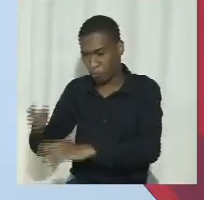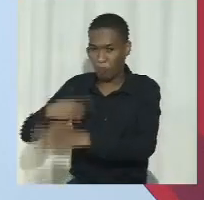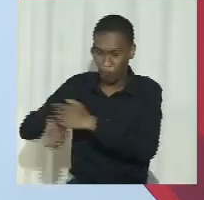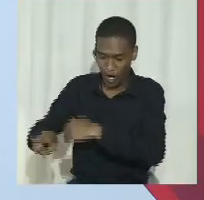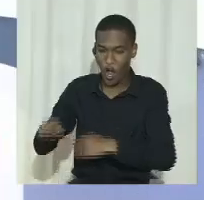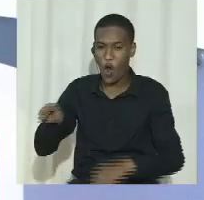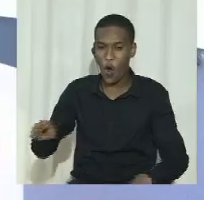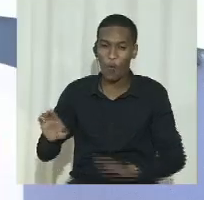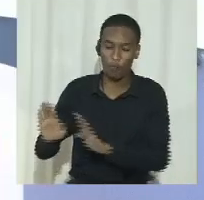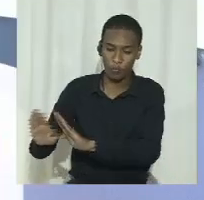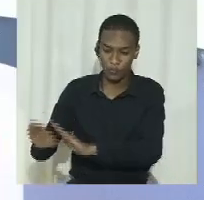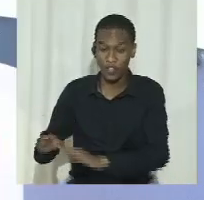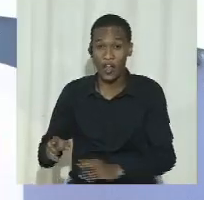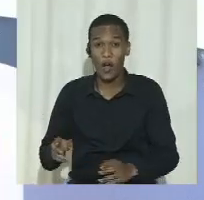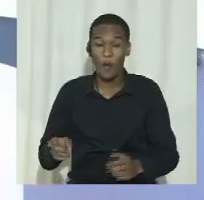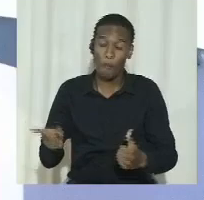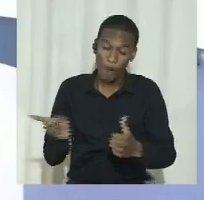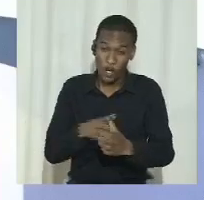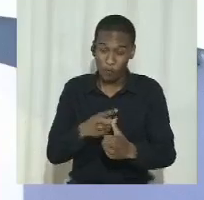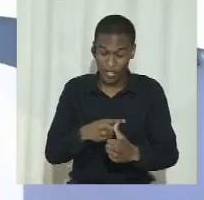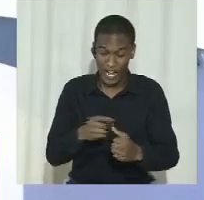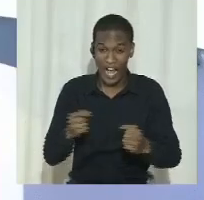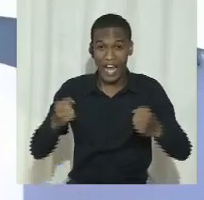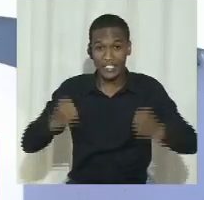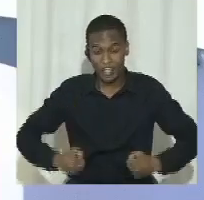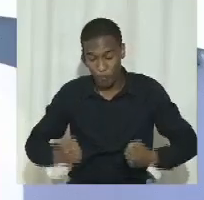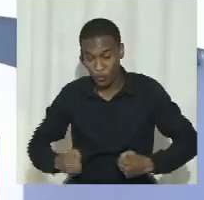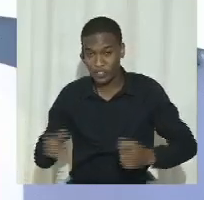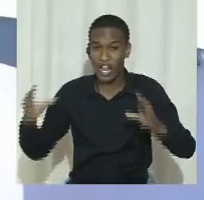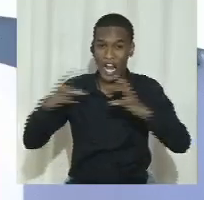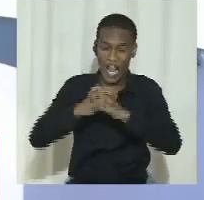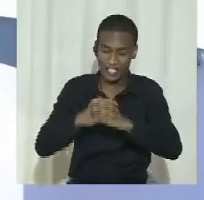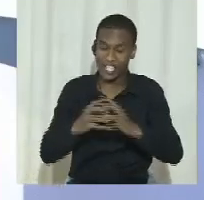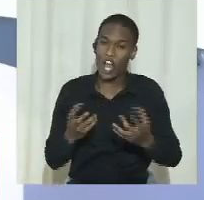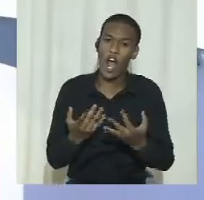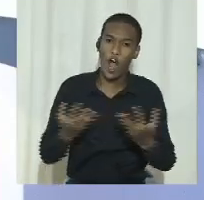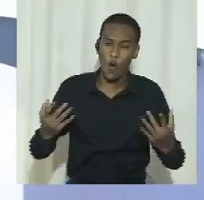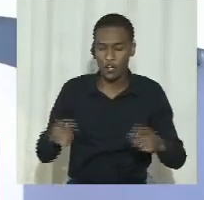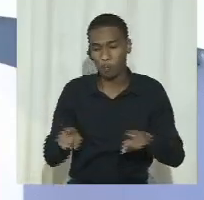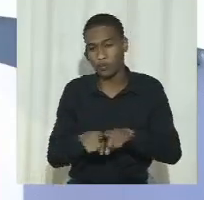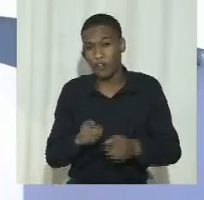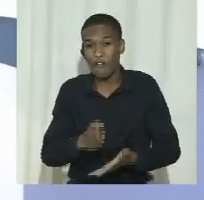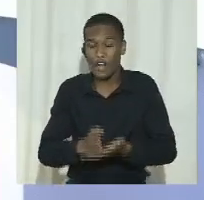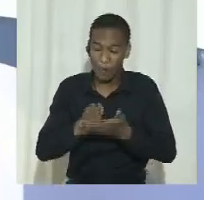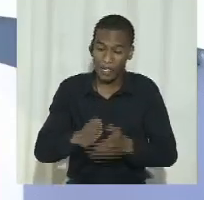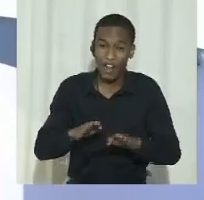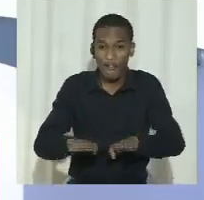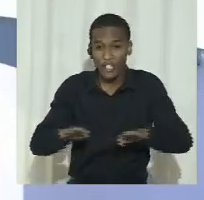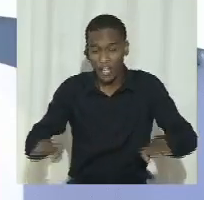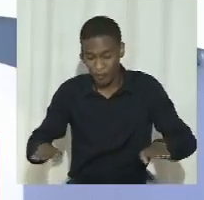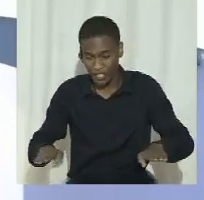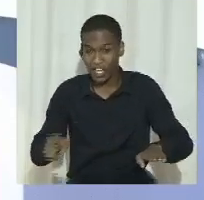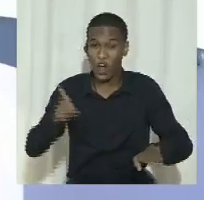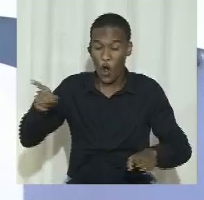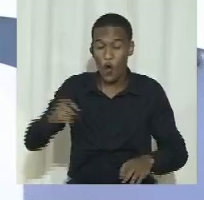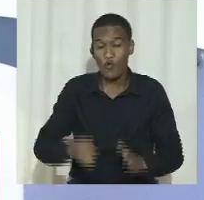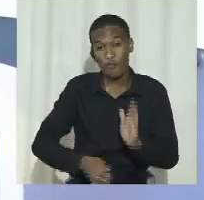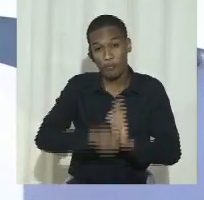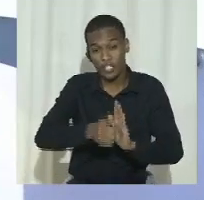manokana manomboka ny asabotsy ny lady ho avy izao manahoana ny fandraisana ny tanana sy ny fandaminana eo anivon'ny ministera